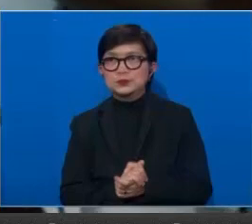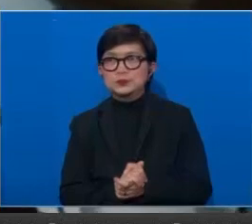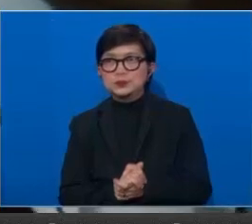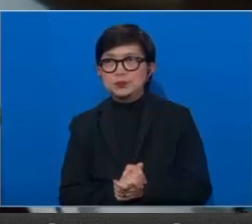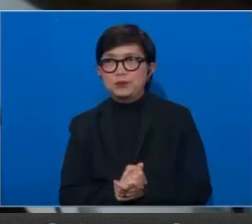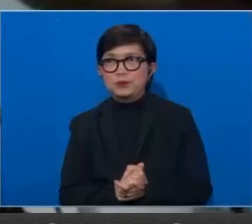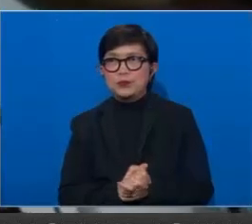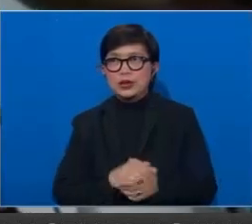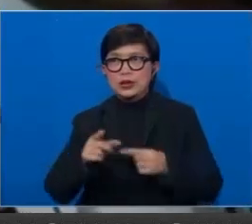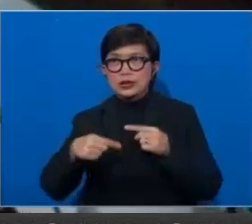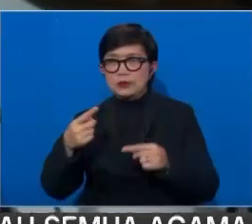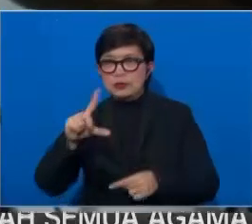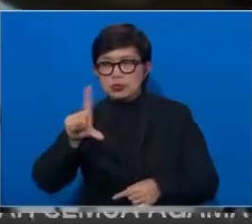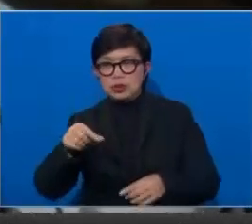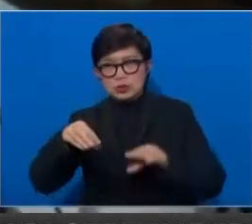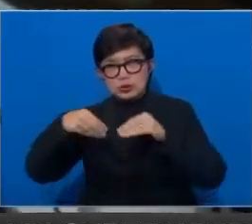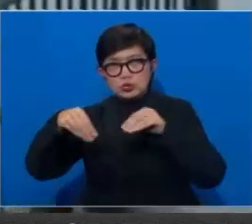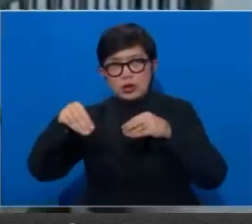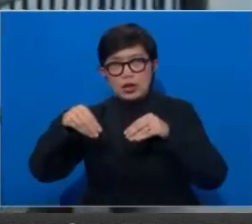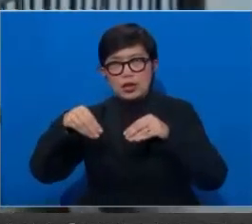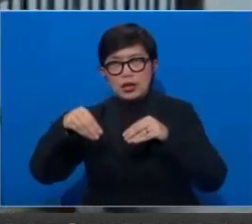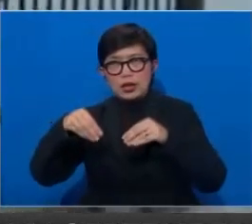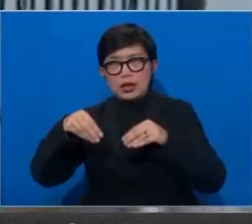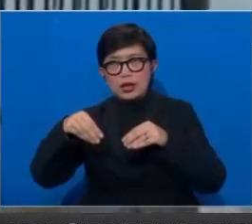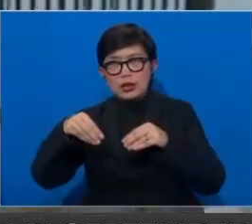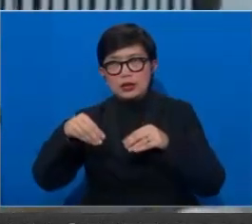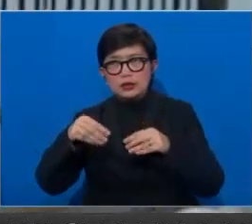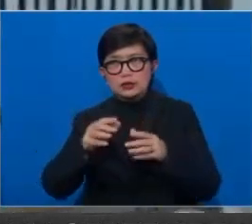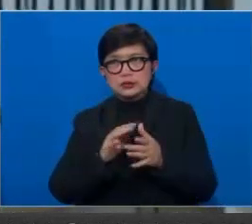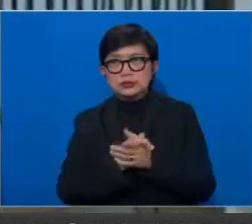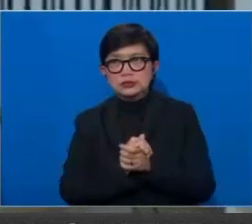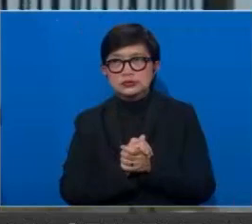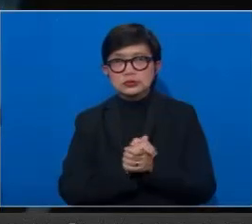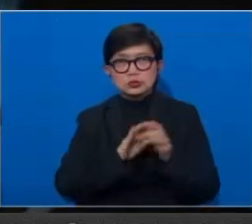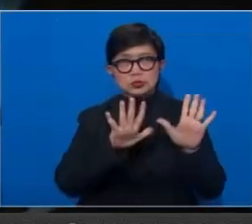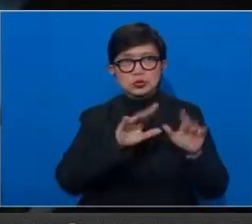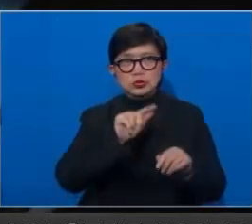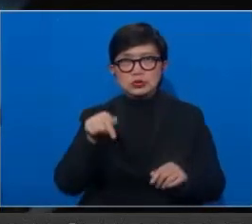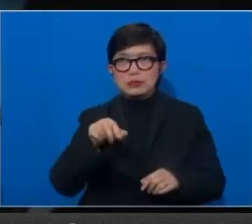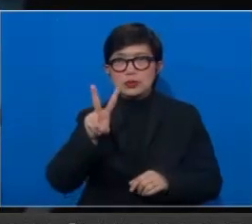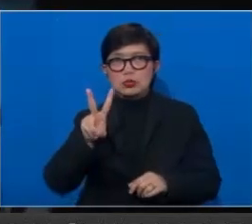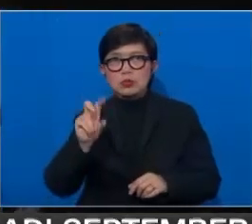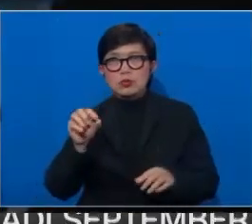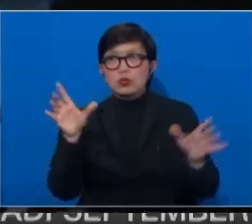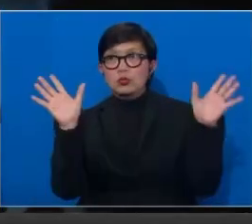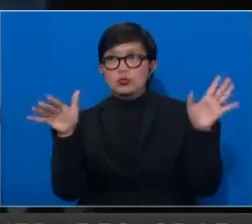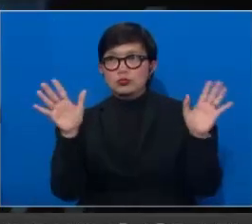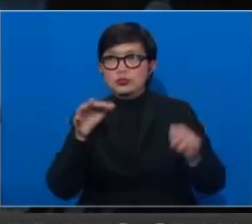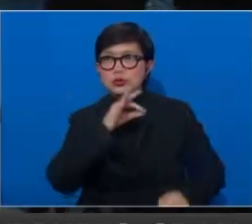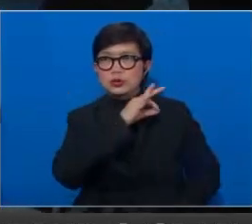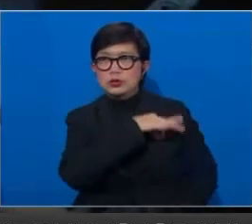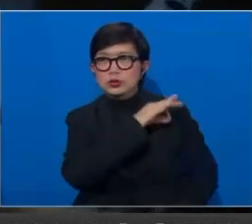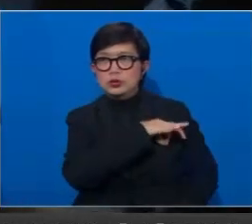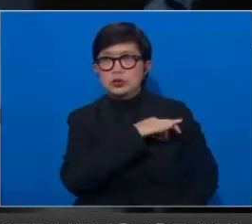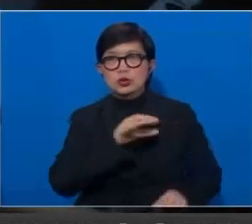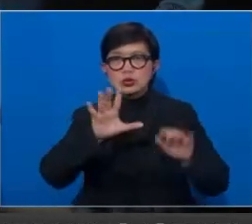Setiap bulan rata-rata ia bisa menjual anakan berusia 1 bulan dan bisa laku 10 hingga 20 ekor. Per bulan Hoirul bisa meraup keuntungan mencapai